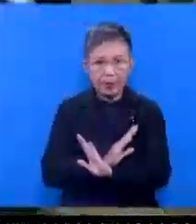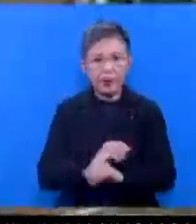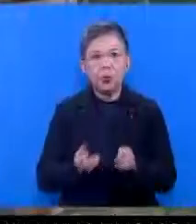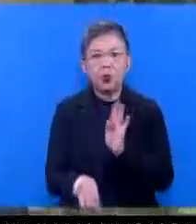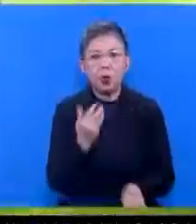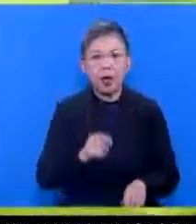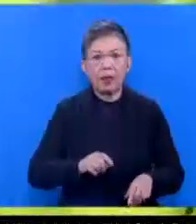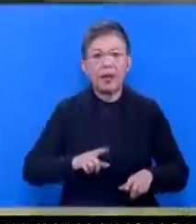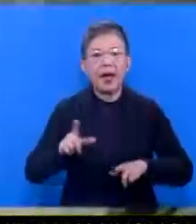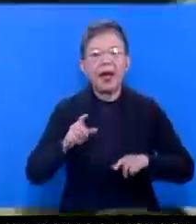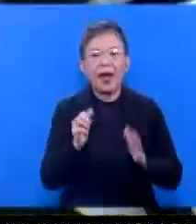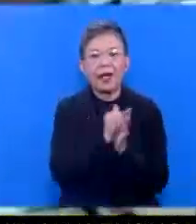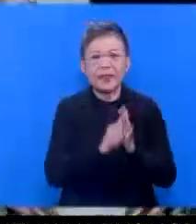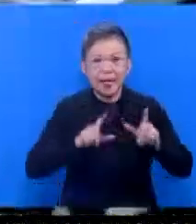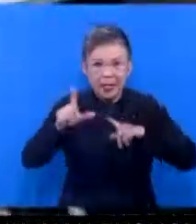digelar.